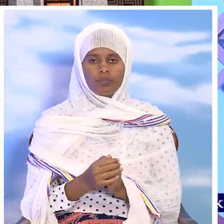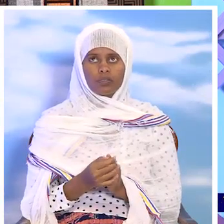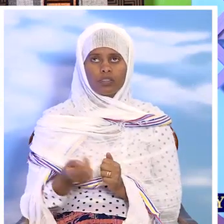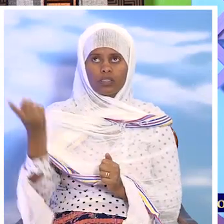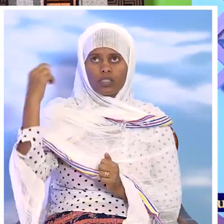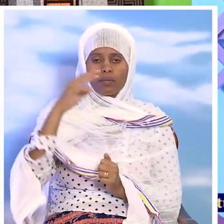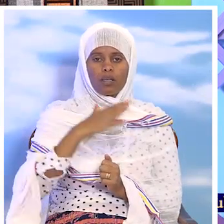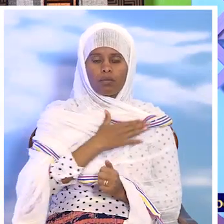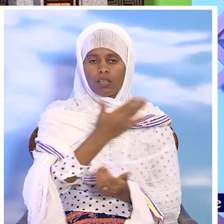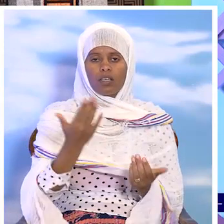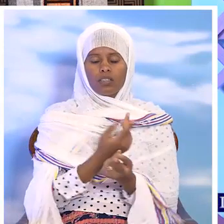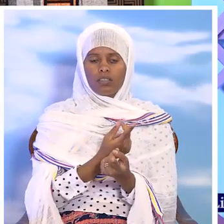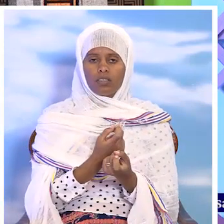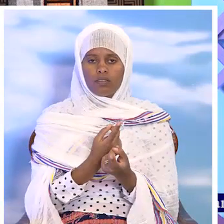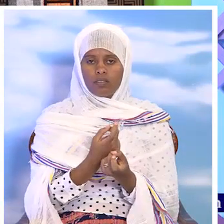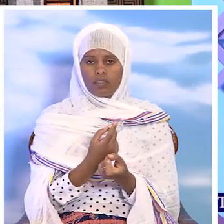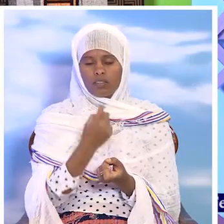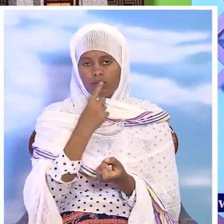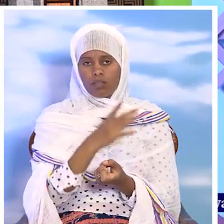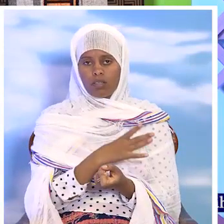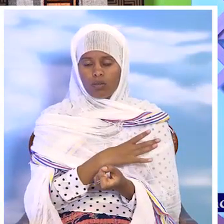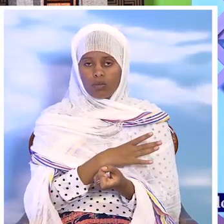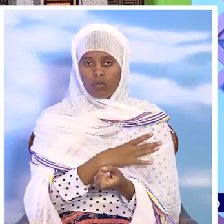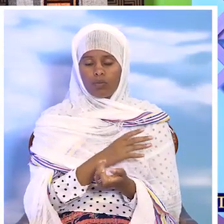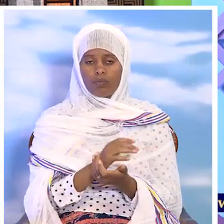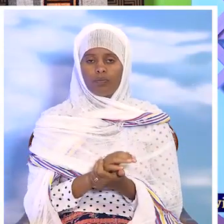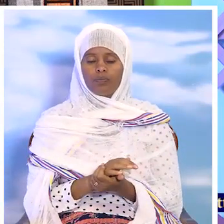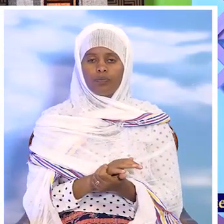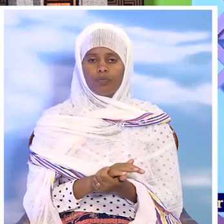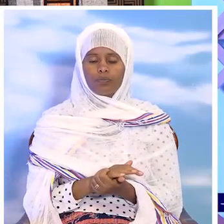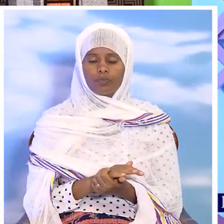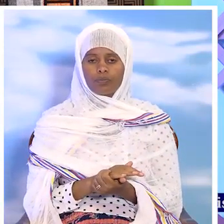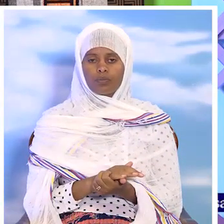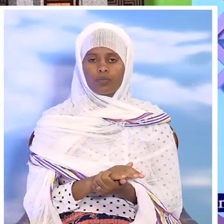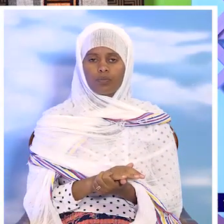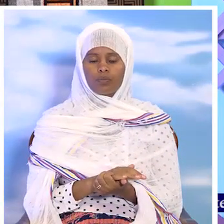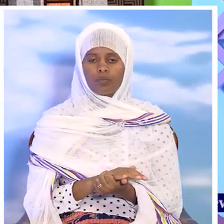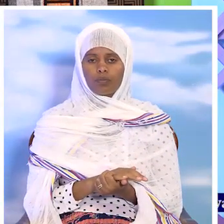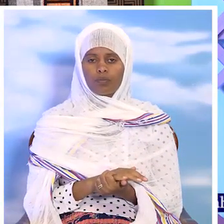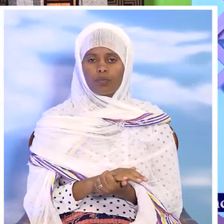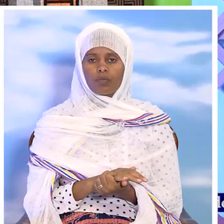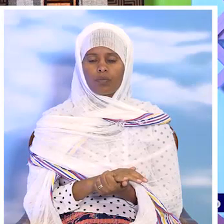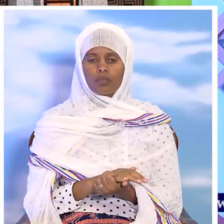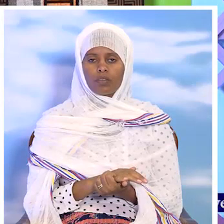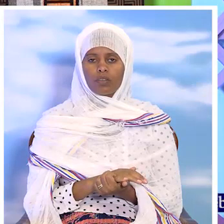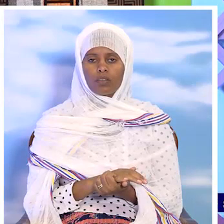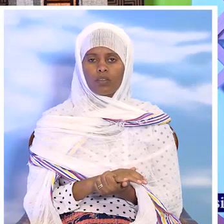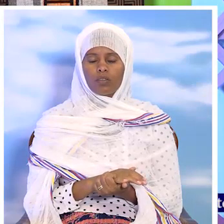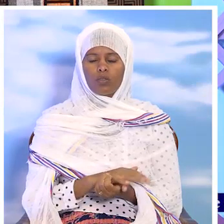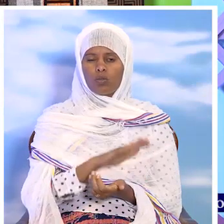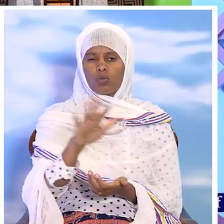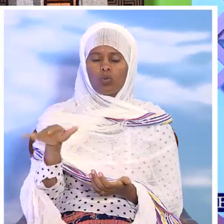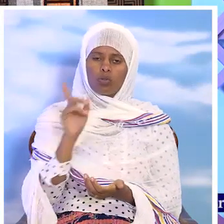ለእግዚኣብሔር ኣምላክከ ትስግድ ወጭሆ ባቲቶ ታምልክ ሁር እምድህር የ ሰይጣን ኢሉ ድማ በዚ ስዒርዎ ማለት እዩ። ስለዚ ሁር እምድህር